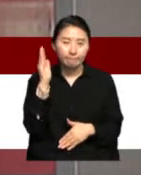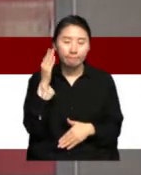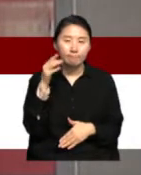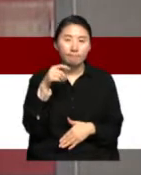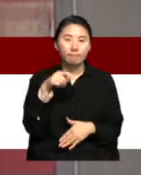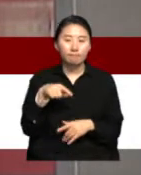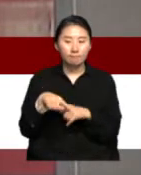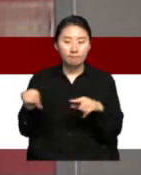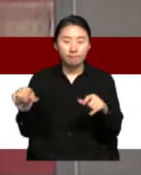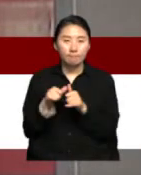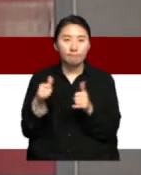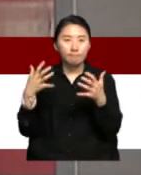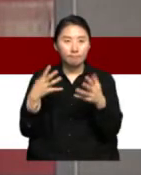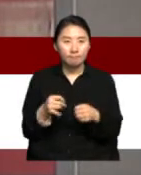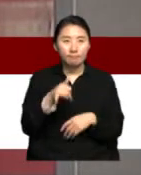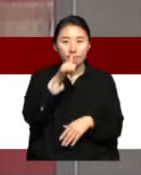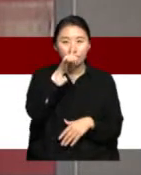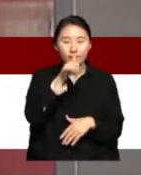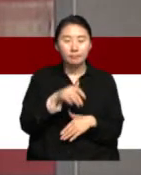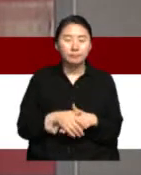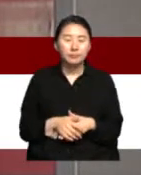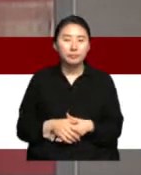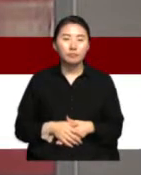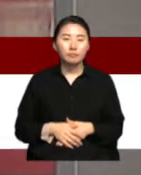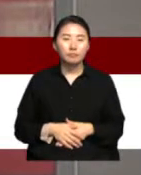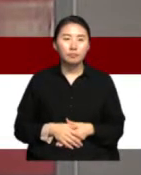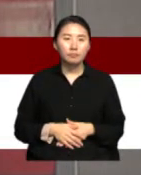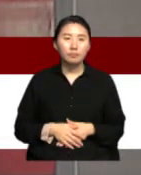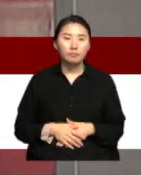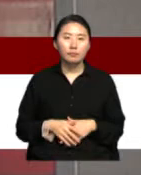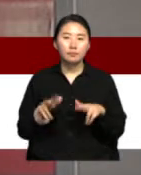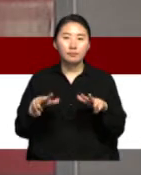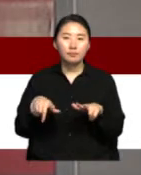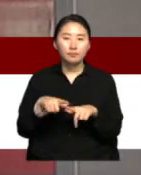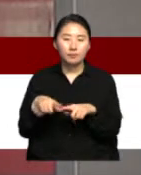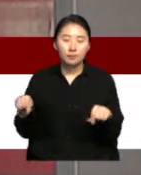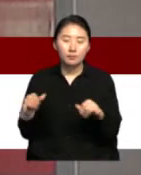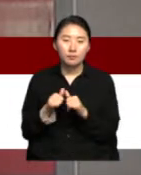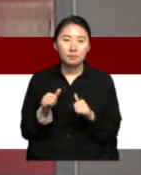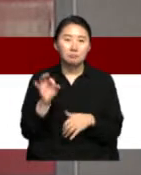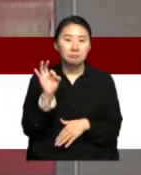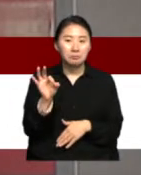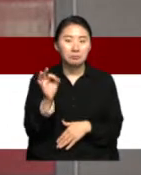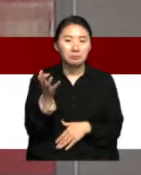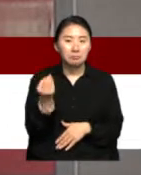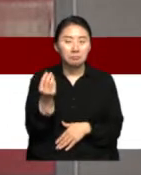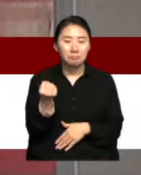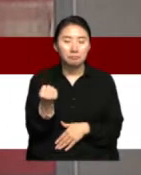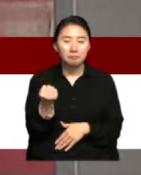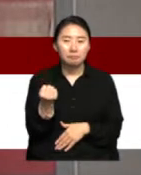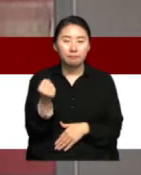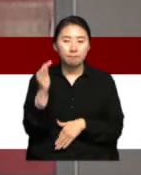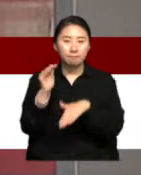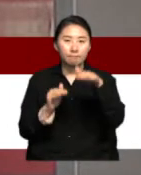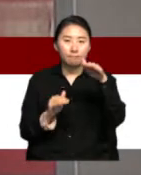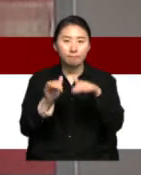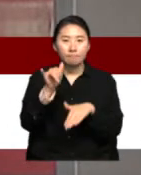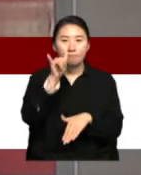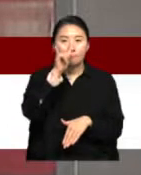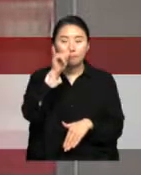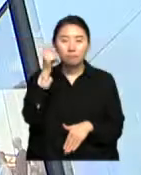일본 사람 제품도 있고 뭐 거의 없어요. 요새. 지금 일본 사람들이 환전해가는 금액이랑 좀 금액도 좀 차이가 나나요?